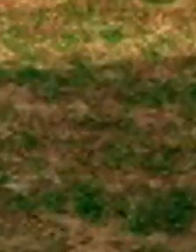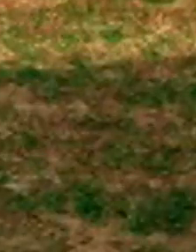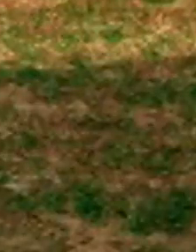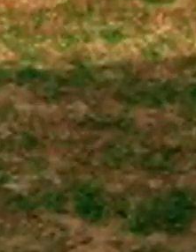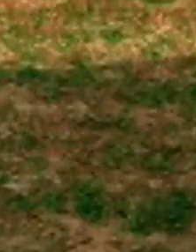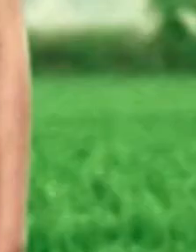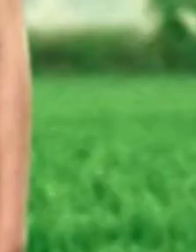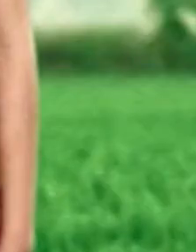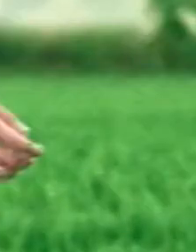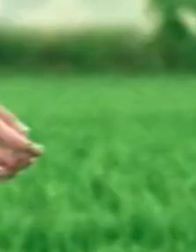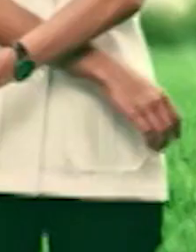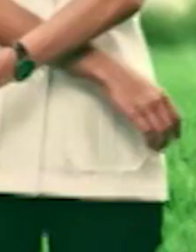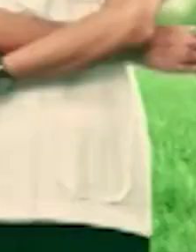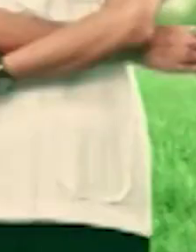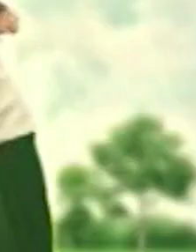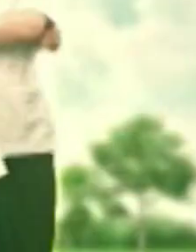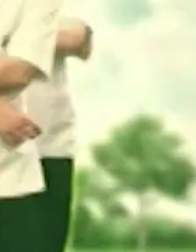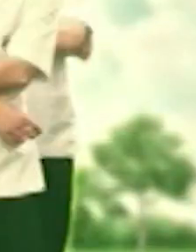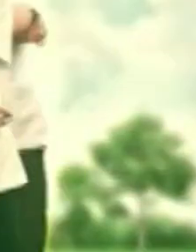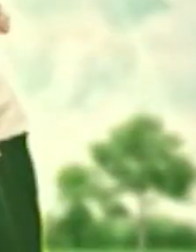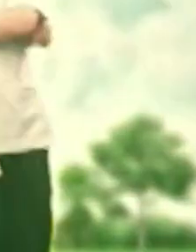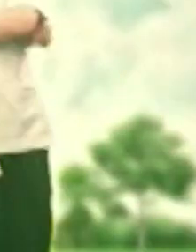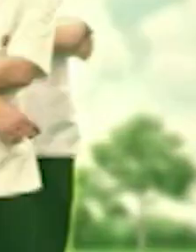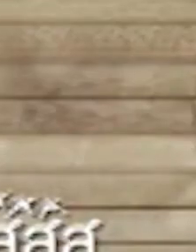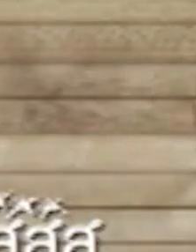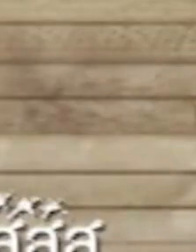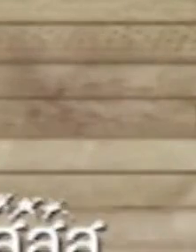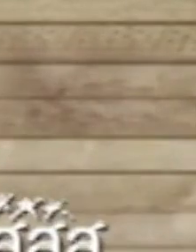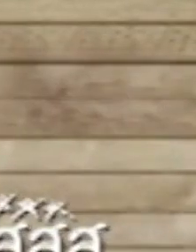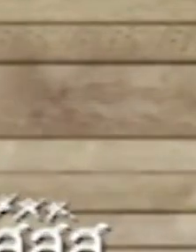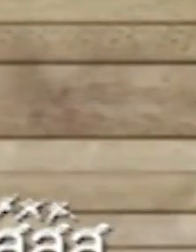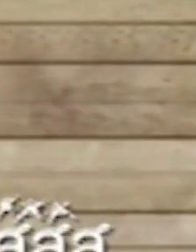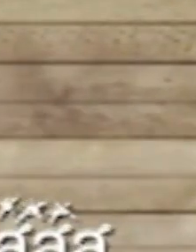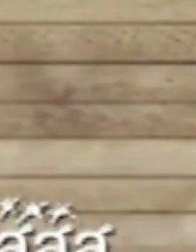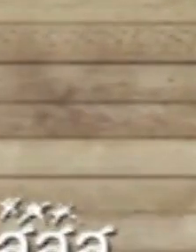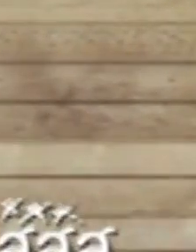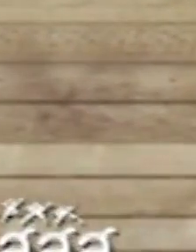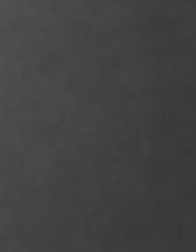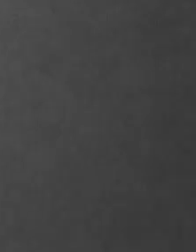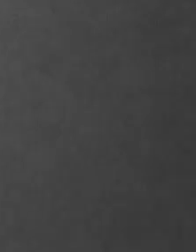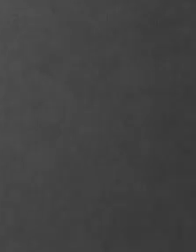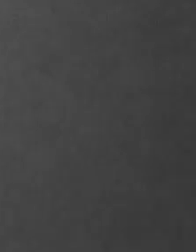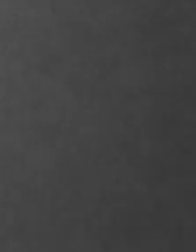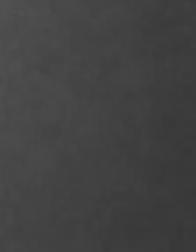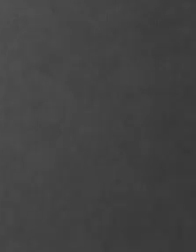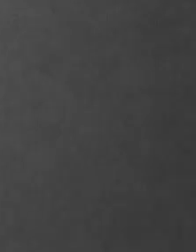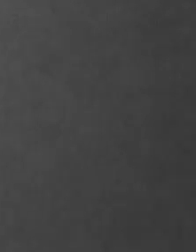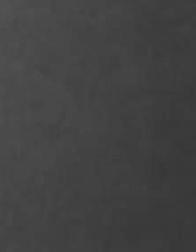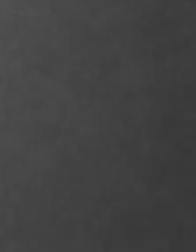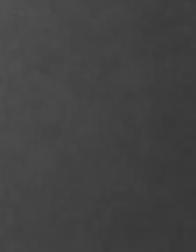สุขเหมือนลุงสุขเพราะทุกคนก็มีทีมหมอครอบครัวได้ติดต่อรพสตหรือโรงพยาบาลรัฐใกล้บ้าน